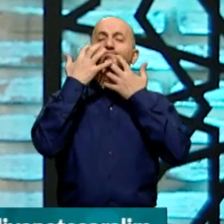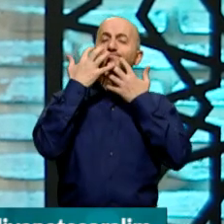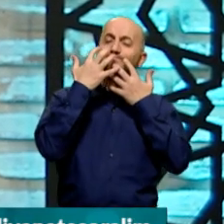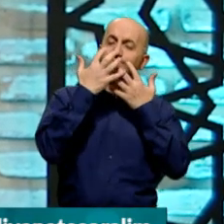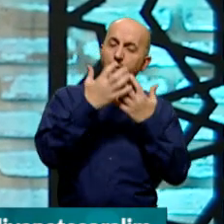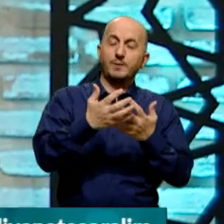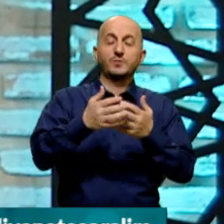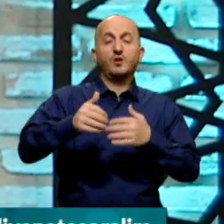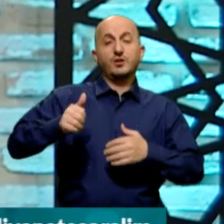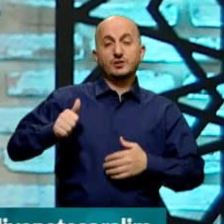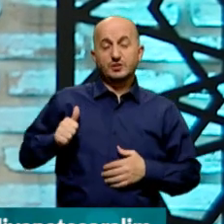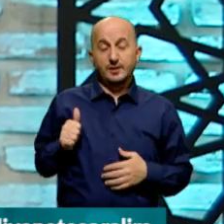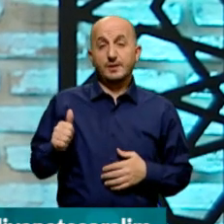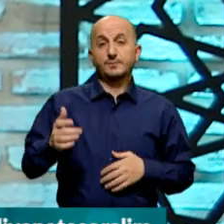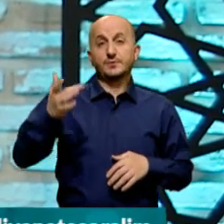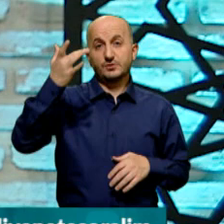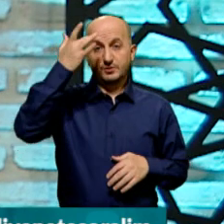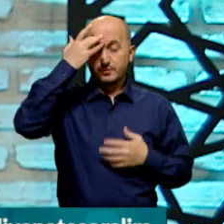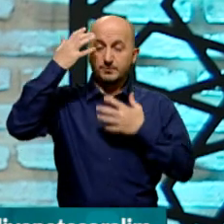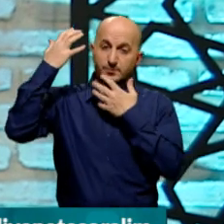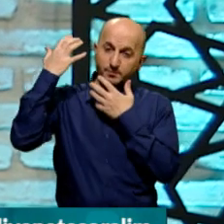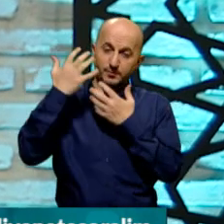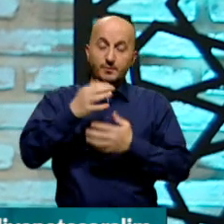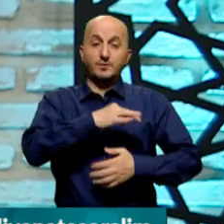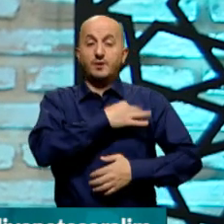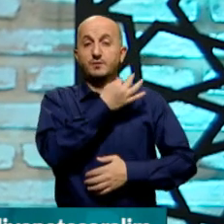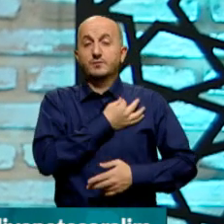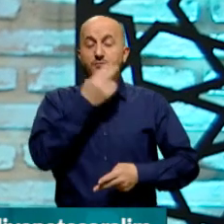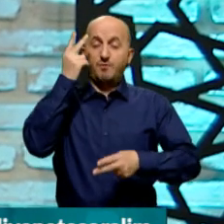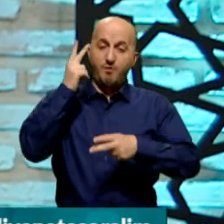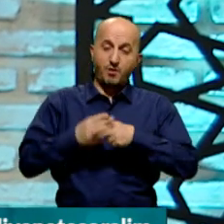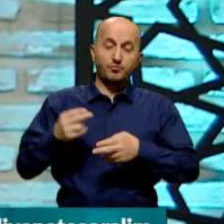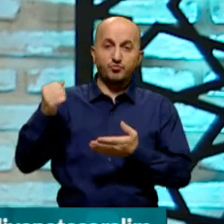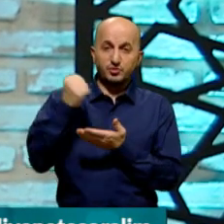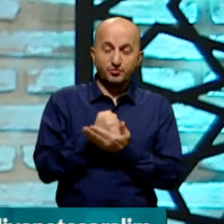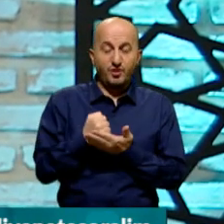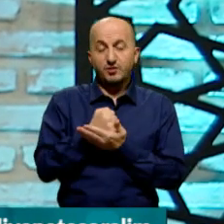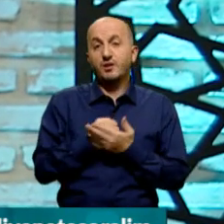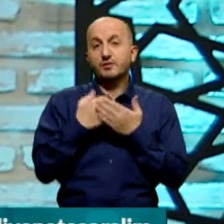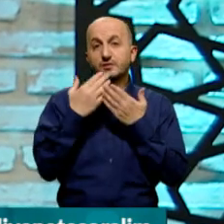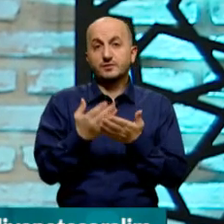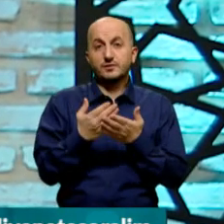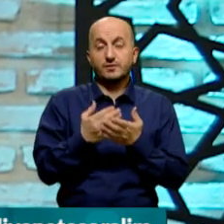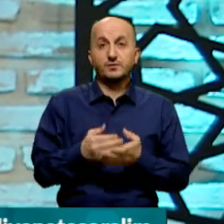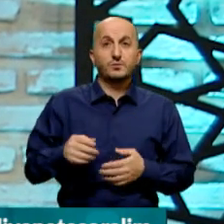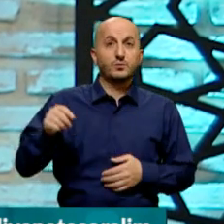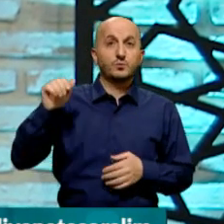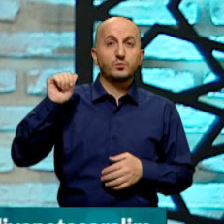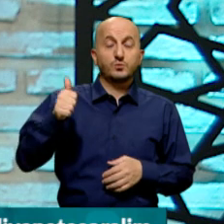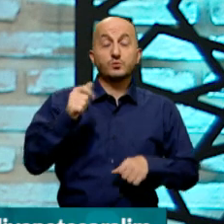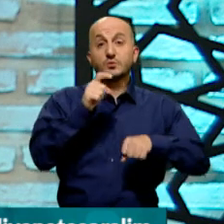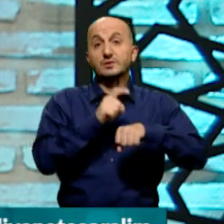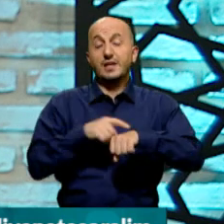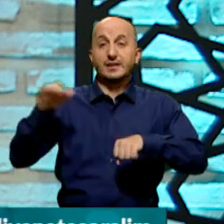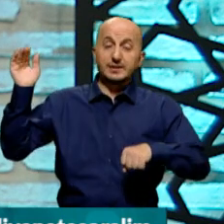Askerlerimize, şehitlerimize rahmet eylesin. Gazilerimize acil şifalar ihsan eylesin. Günü saati geldiği zaman